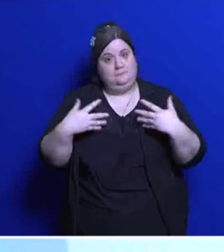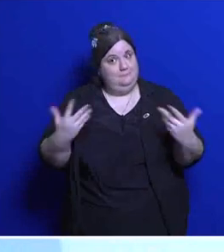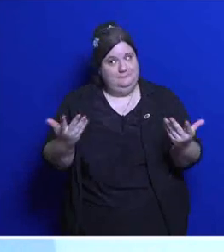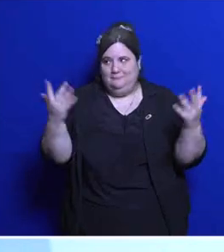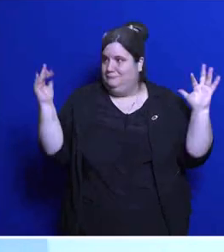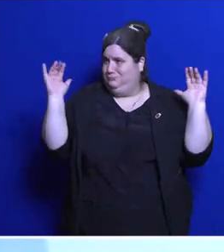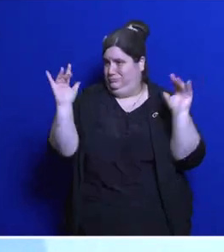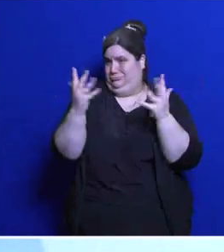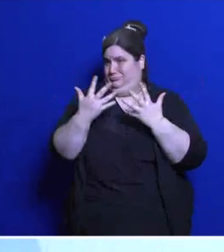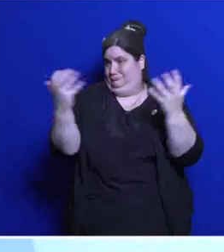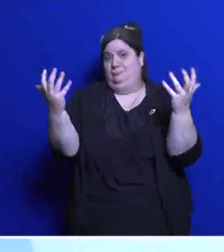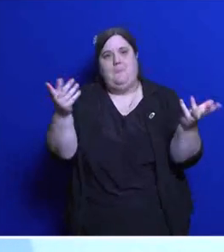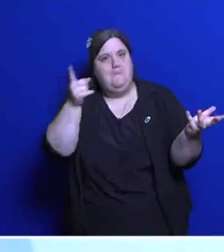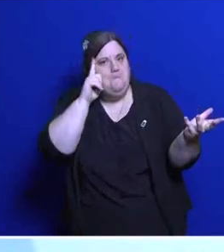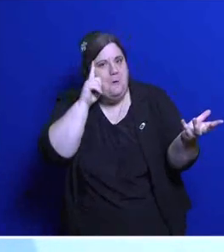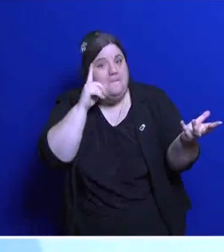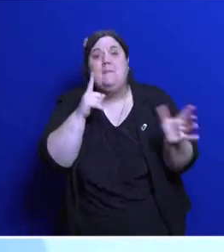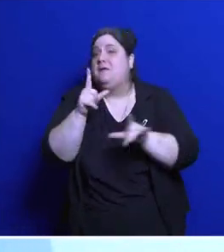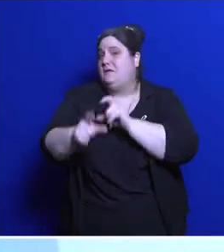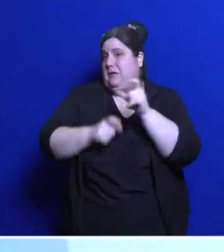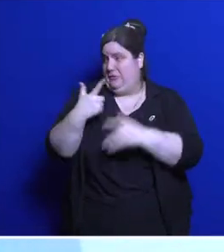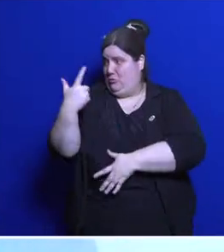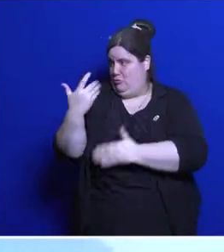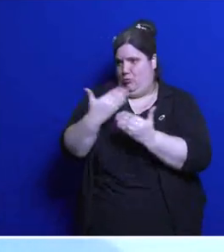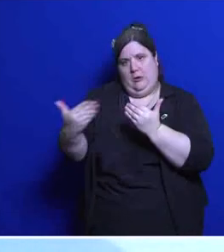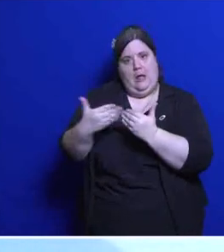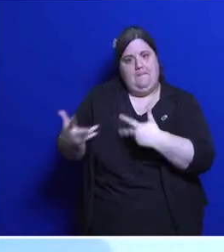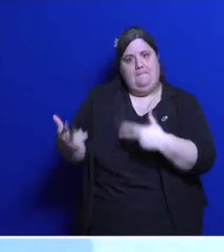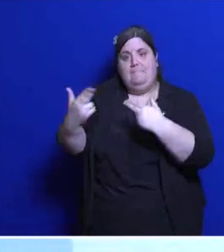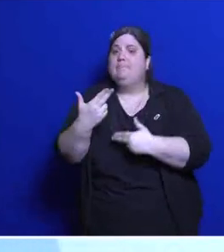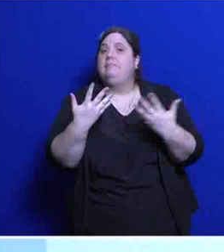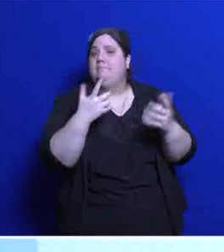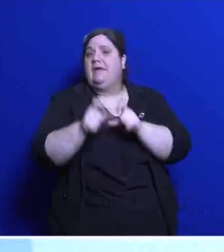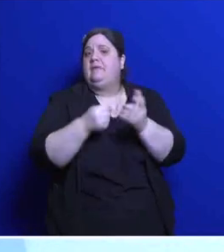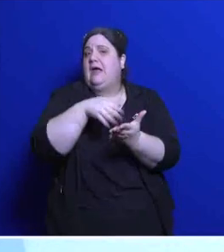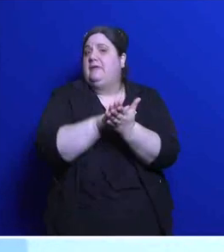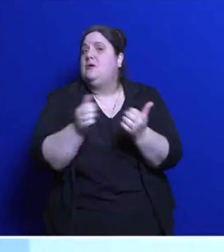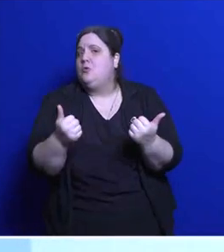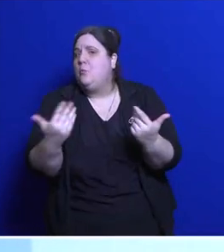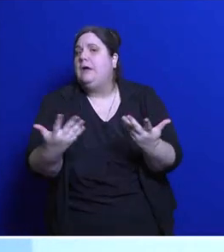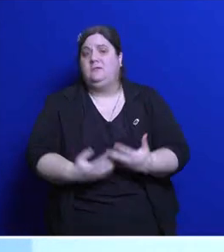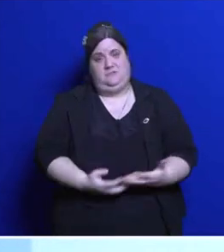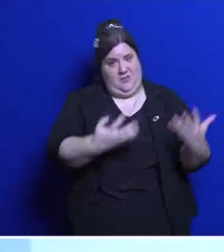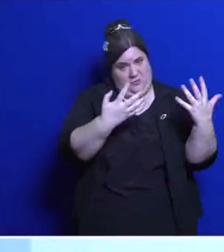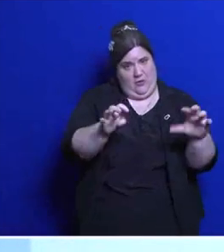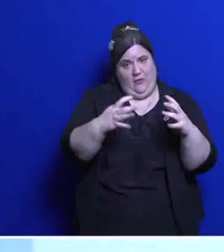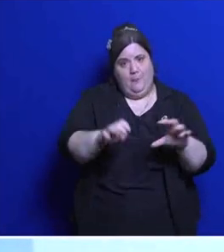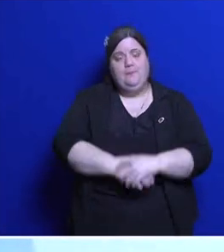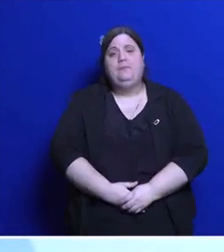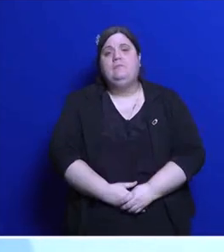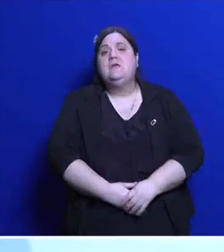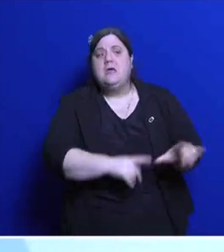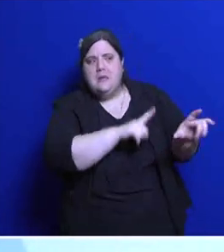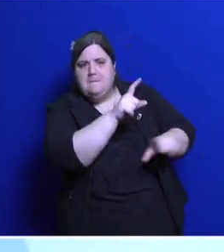plus de 900 participants qui se sont inscrits sur deux jours, dont 350 participants issus des 6 pays